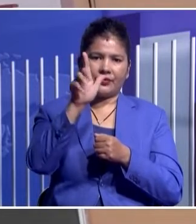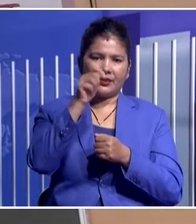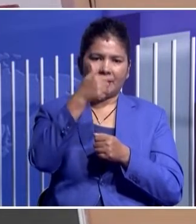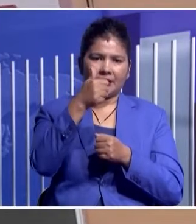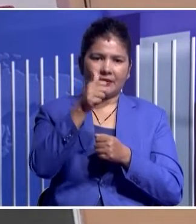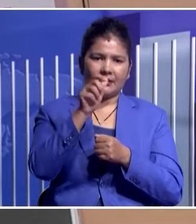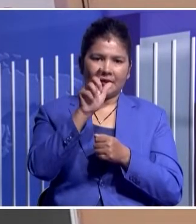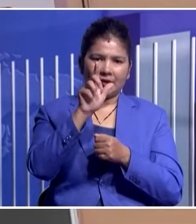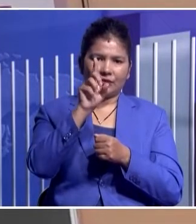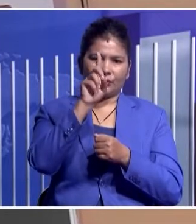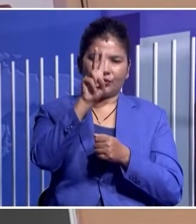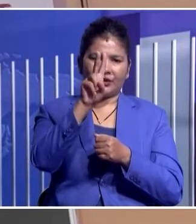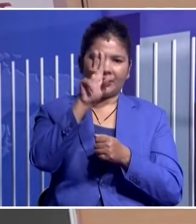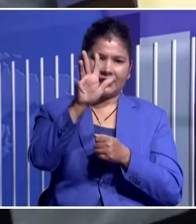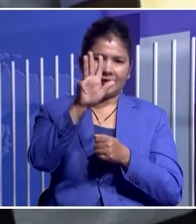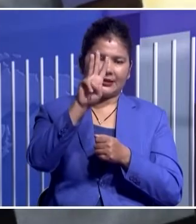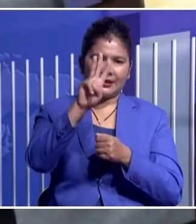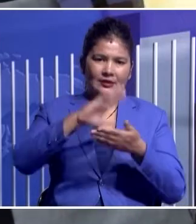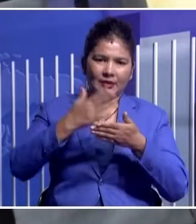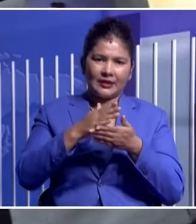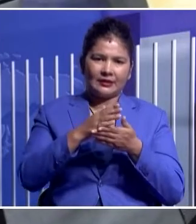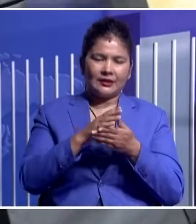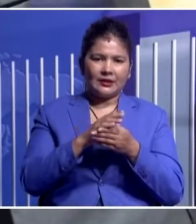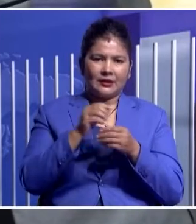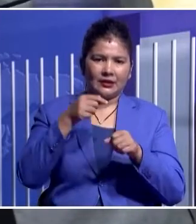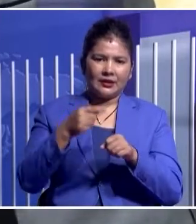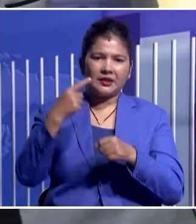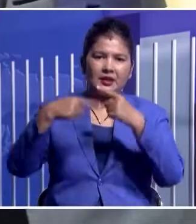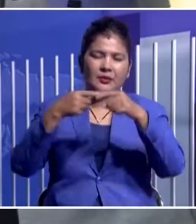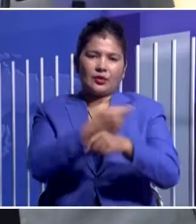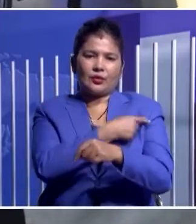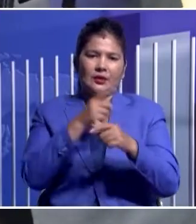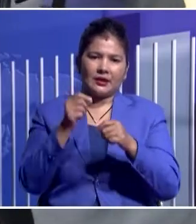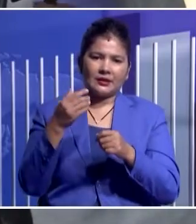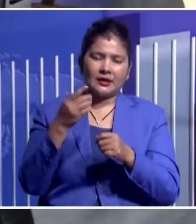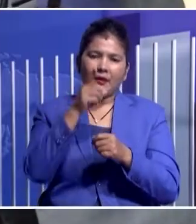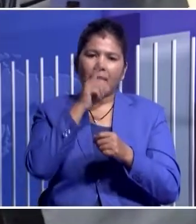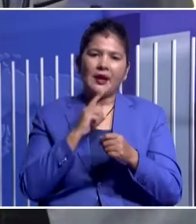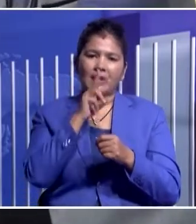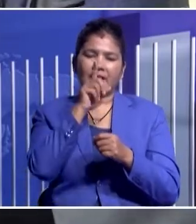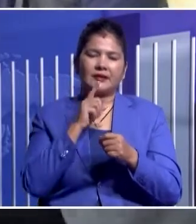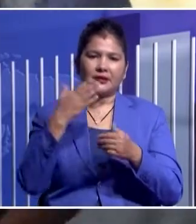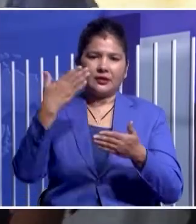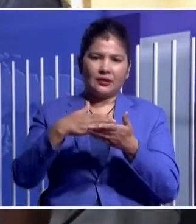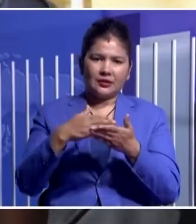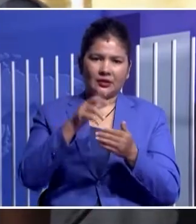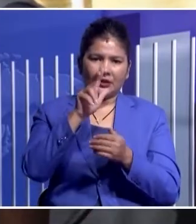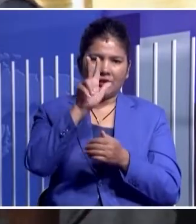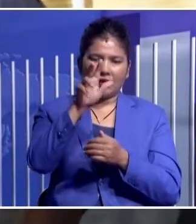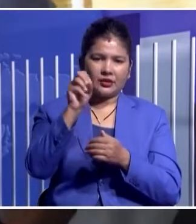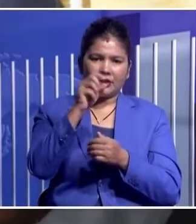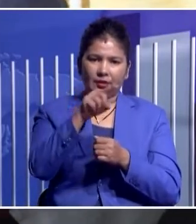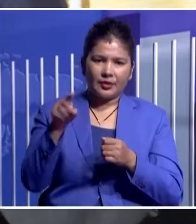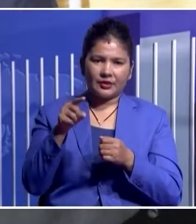महिनासम्मका 750 बालबालिकाले नियमित खोप लगाएका छन्। वार्षिक लक्ष्य अनुसार 80% बालबालिकाले खोप